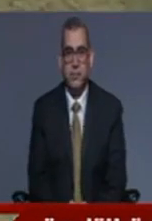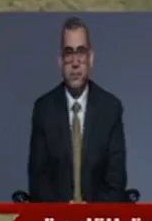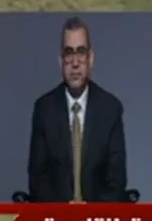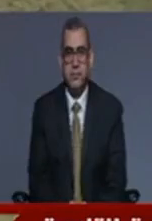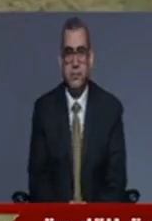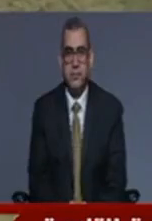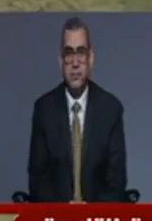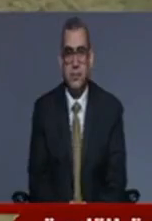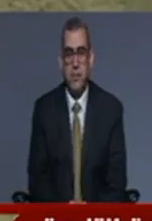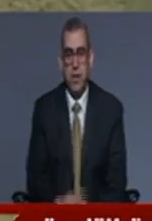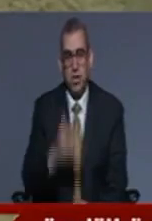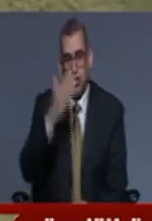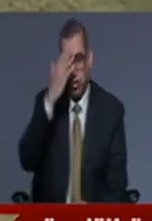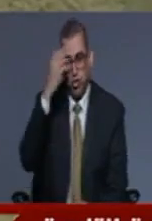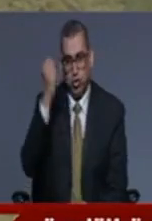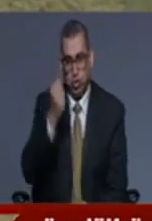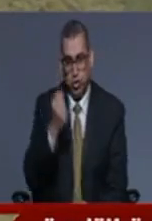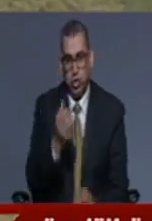شكرا جزيلا